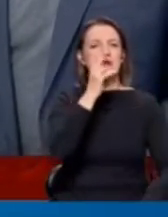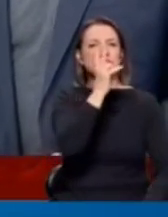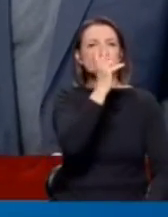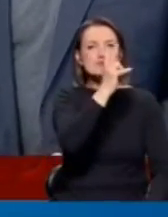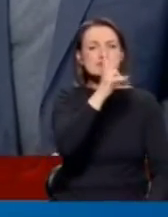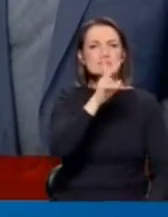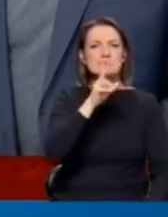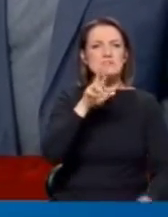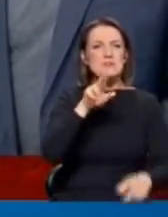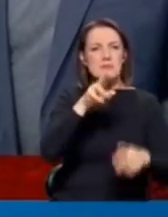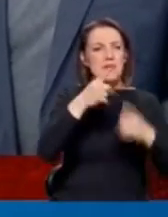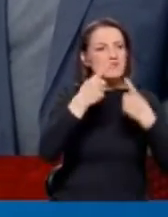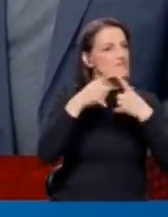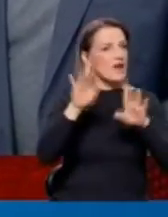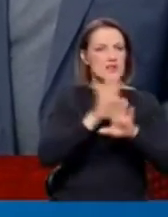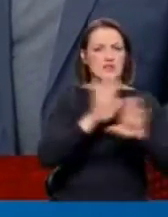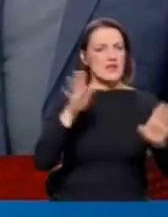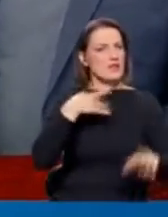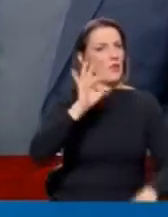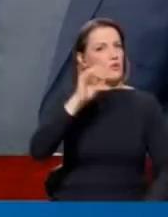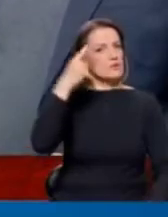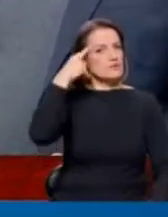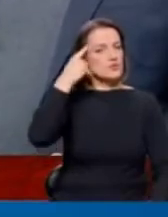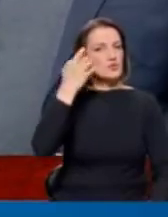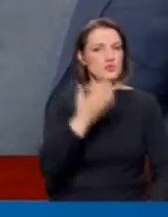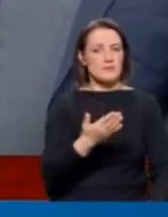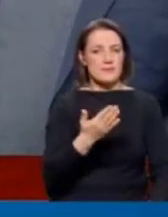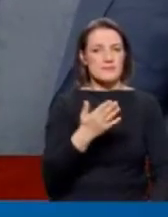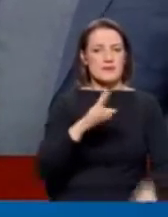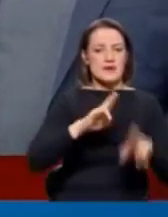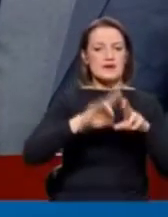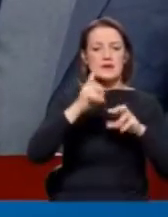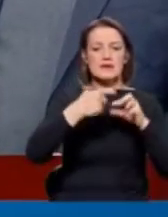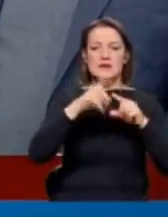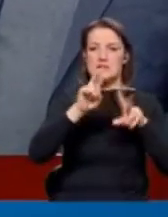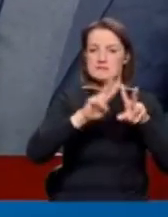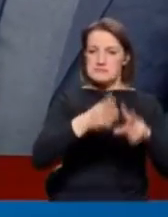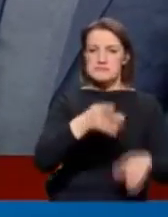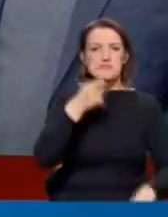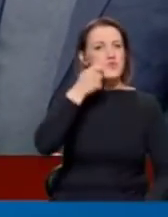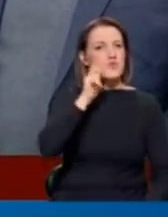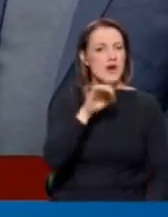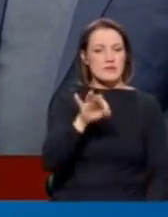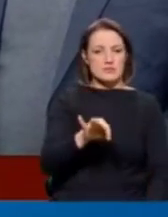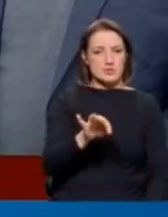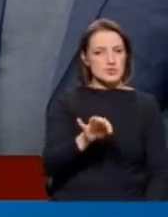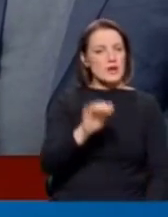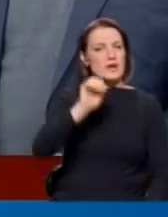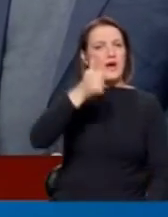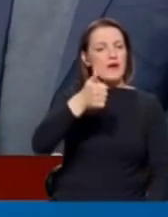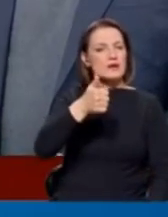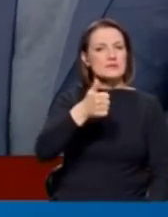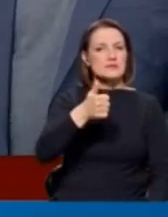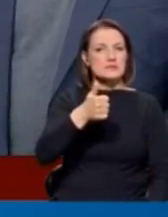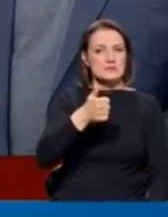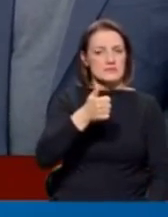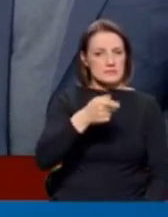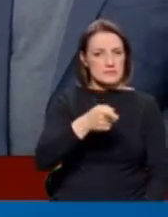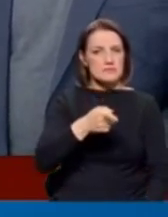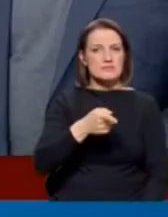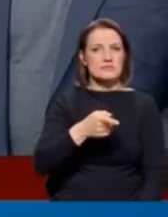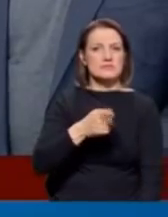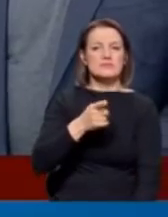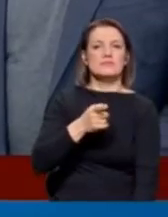çok farklı olmadığı kanaatindeyim bugün Kırım Ukrayna yarın işte Zaten belaruslu biliyorsun Orada kukla bir